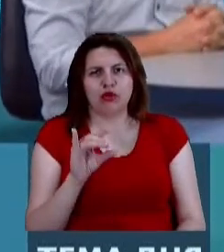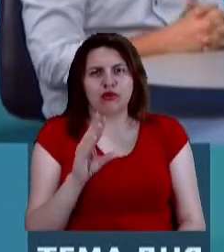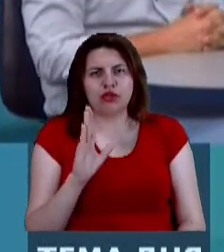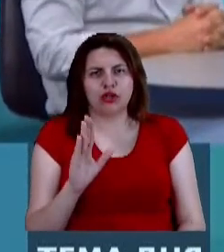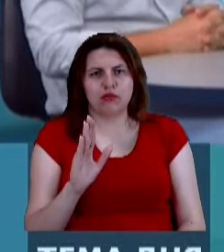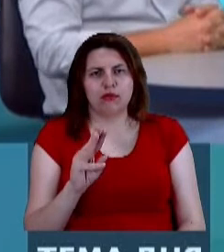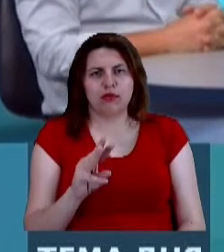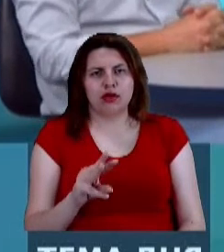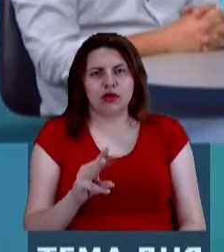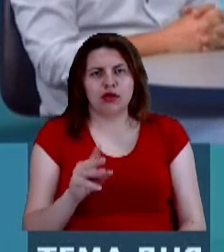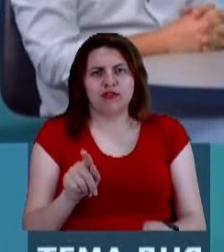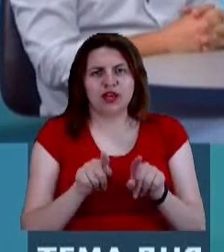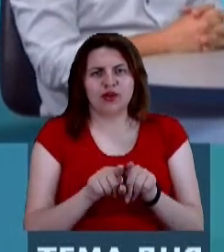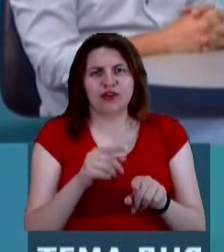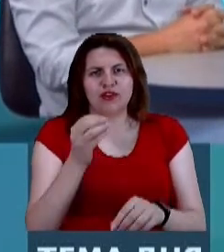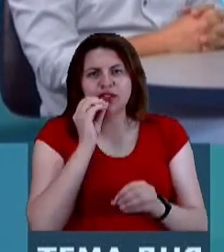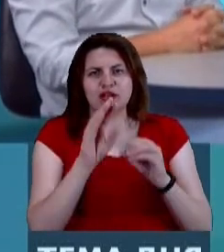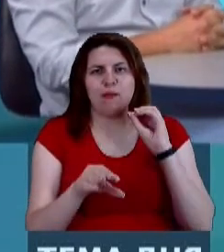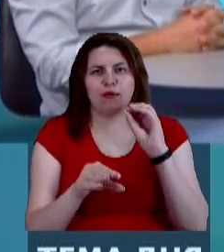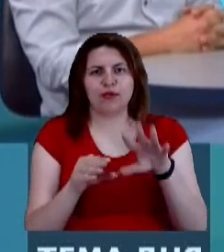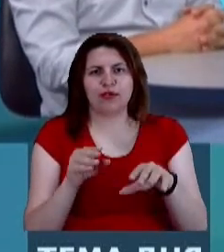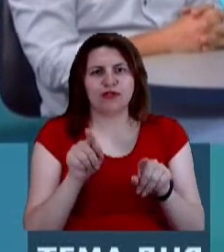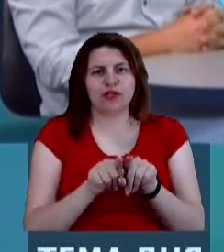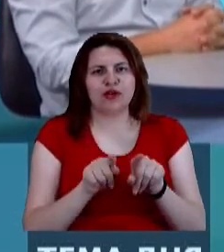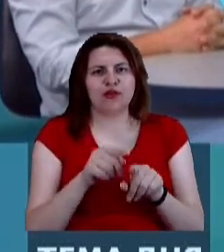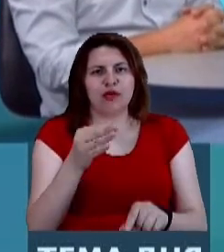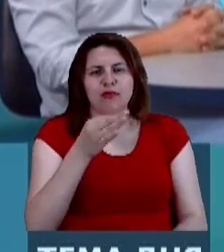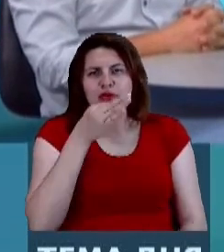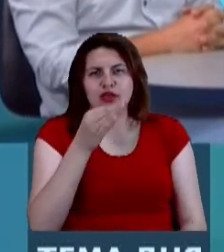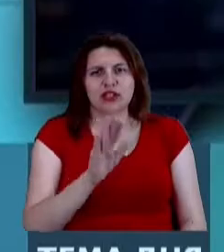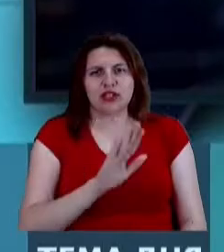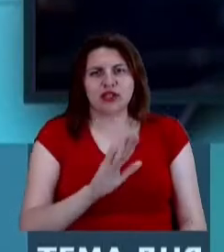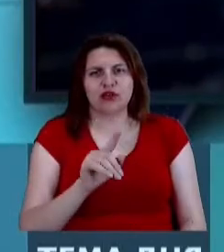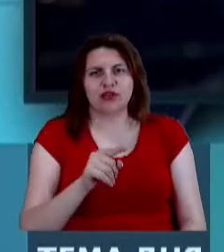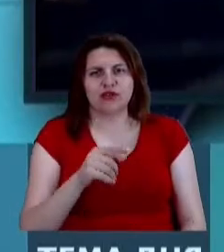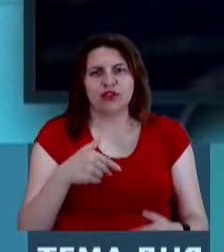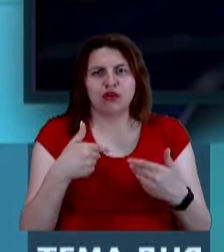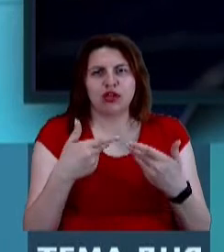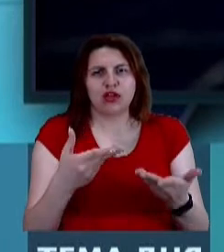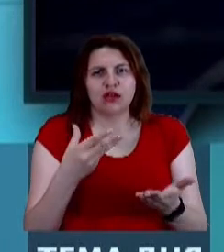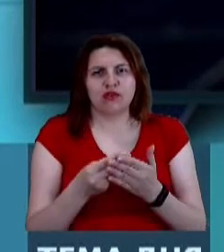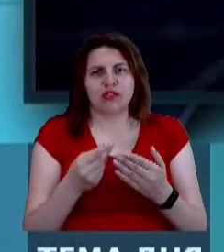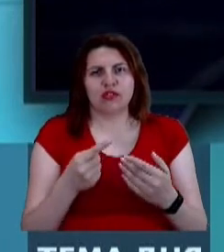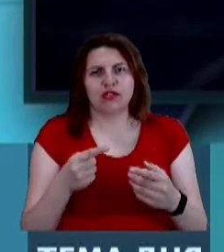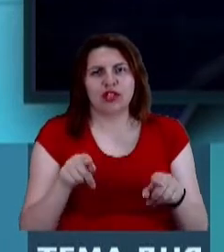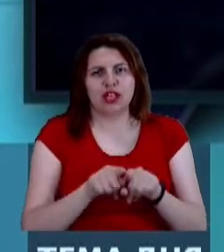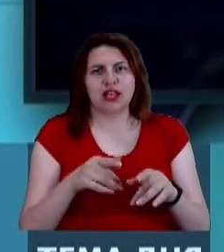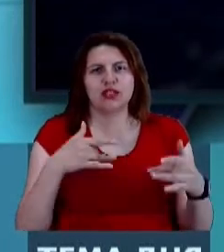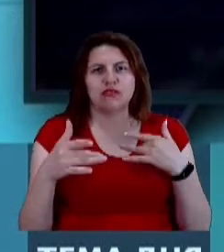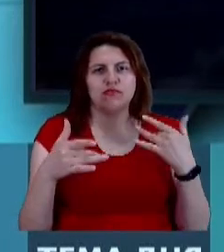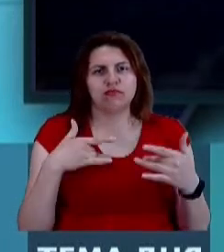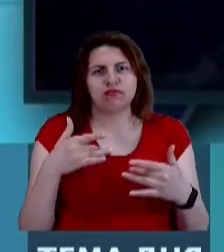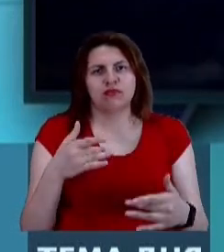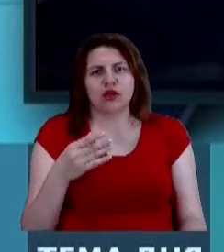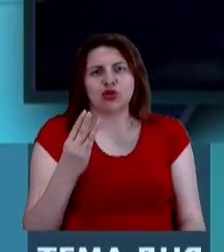заплюють і вам все одно не дадуть сказати те, що ви хочете донести до своєї аудиторії. Це просто такий цирк, шоу, на якому насправді